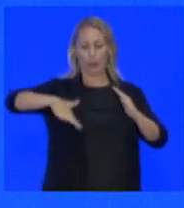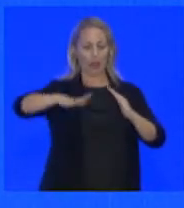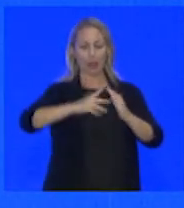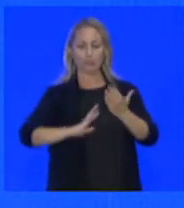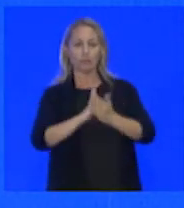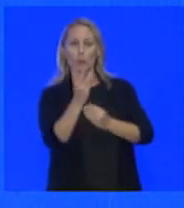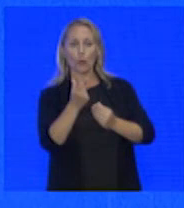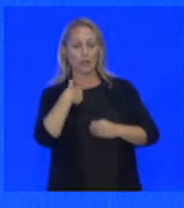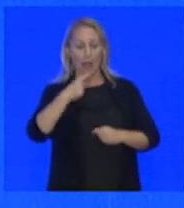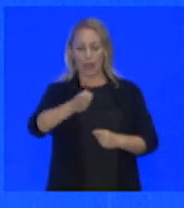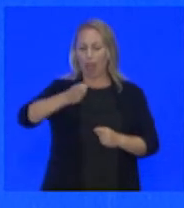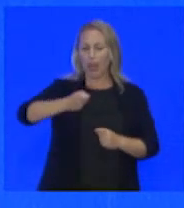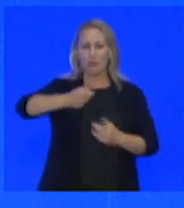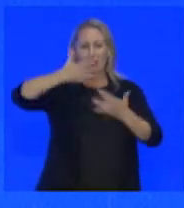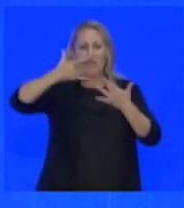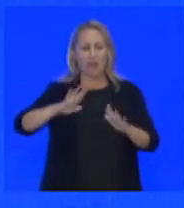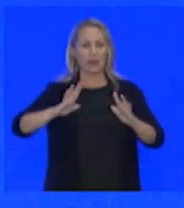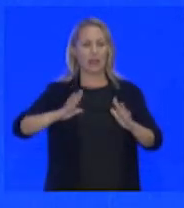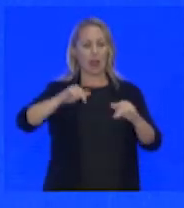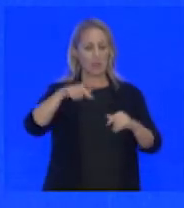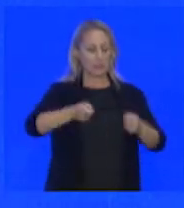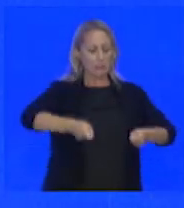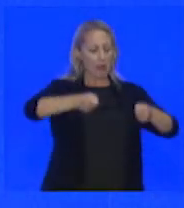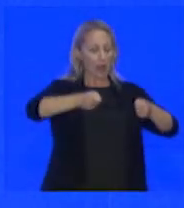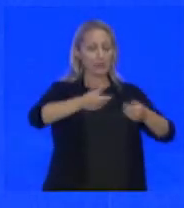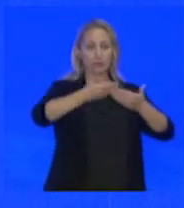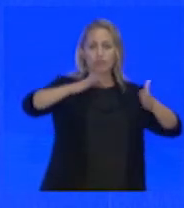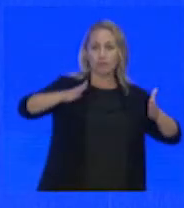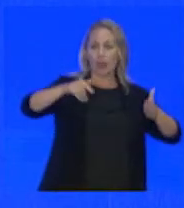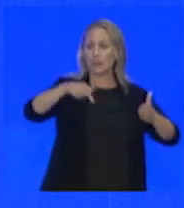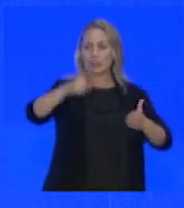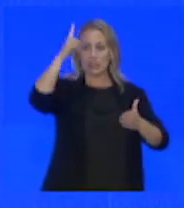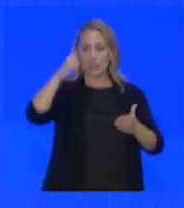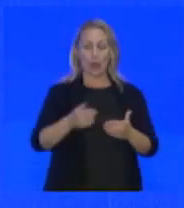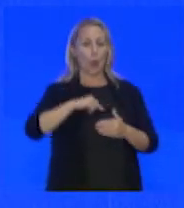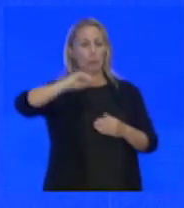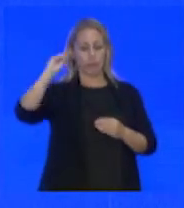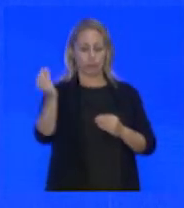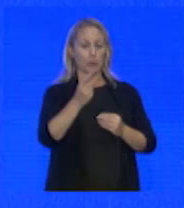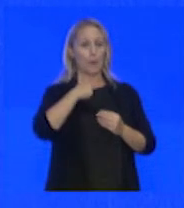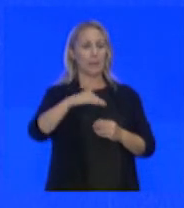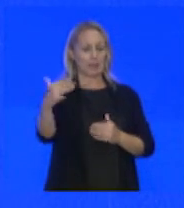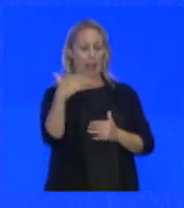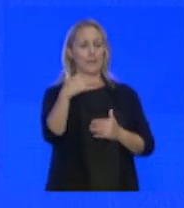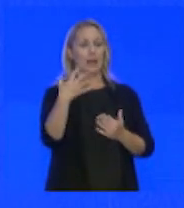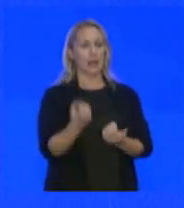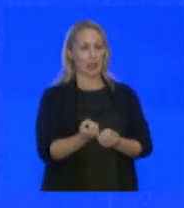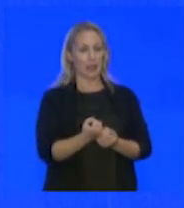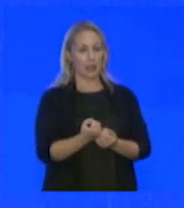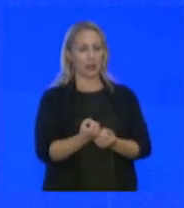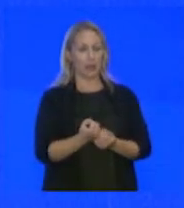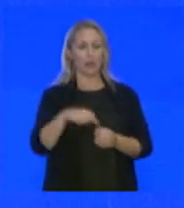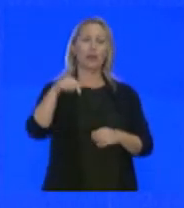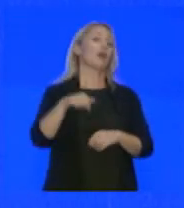ένα μαγαζί αν μπορεί αύριο να καεί, ακόμα χειρότερα, γιατί είναι πολύ πιο συχνό το φαινόμενο, αν απειλεί το τζίρος του από το